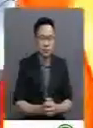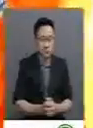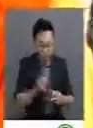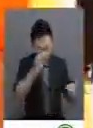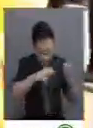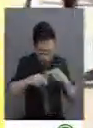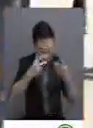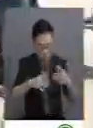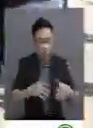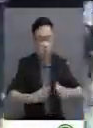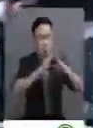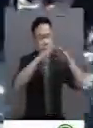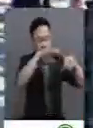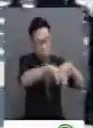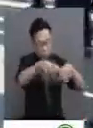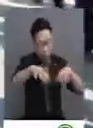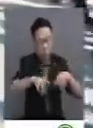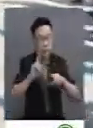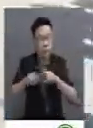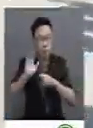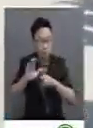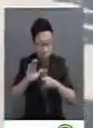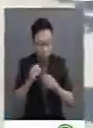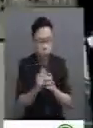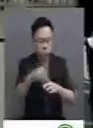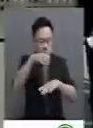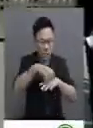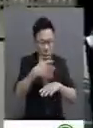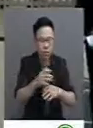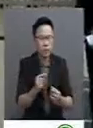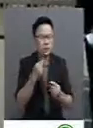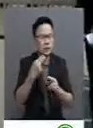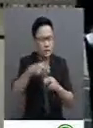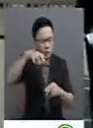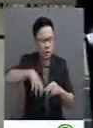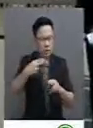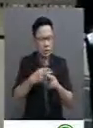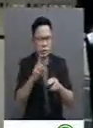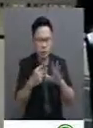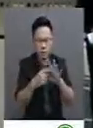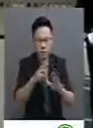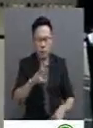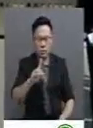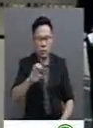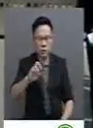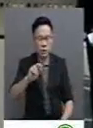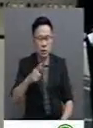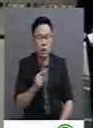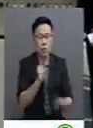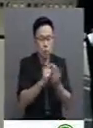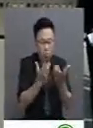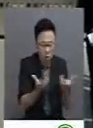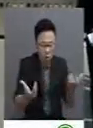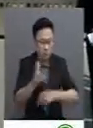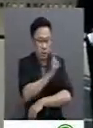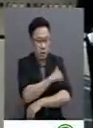าไปตรวจสอบในอาคารดาวดึงนะฮะแล้วก็ไปพบเครื่องมือทางการแพทย์เครื่องหนึ่งเรื่องนี้ทางพัชนิดวงศ์วุฒิวังโสผู้อ